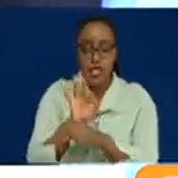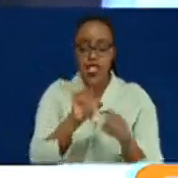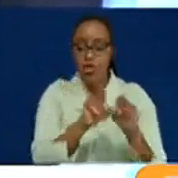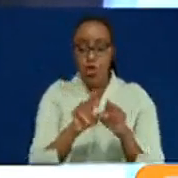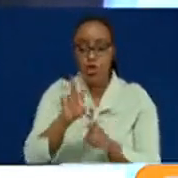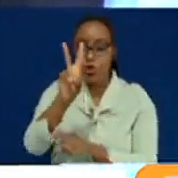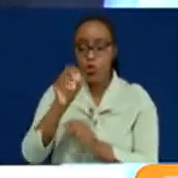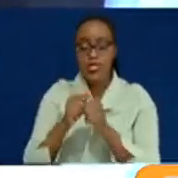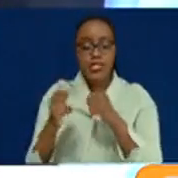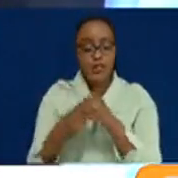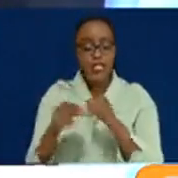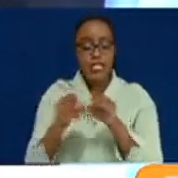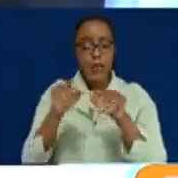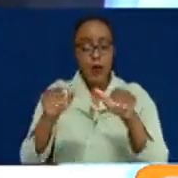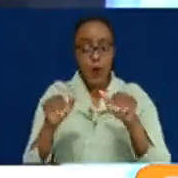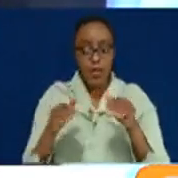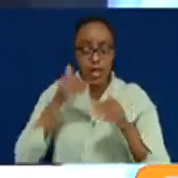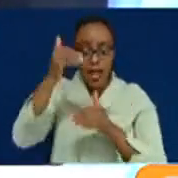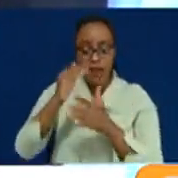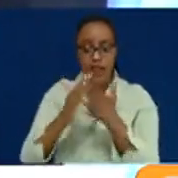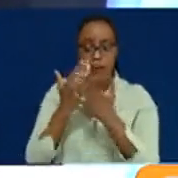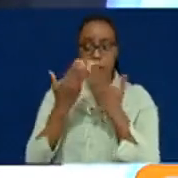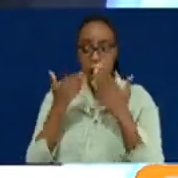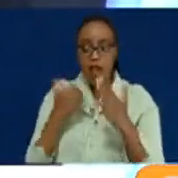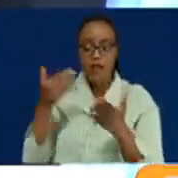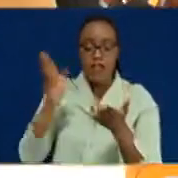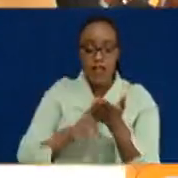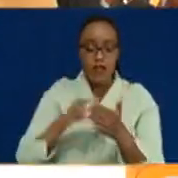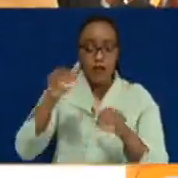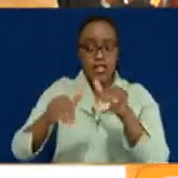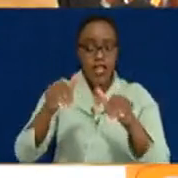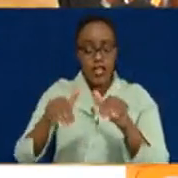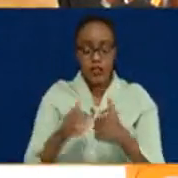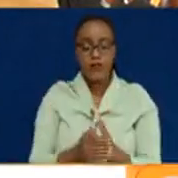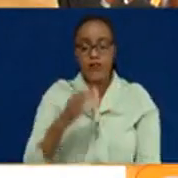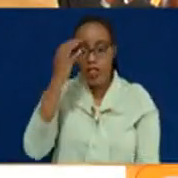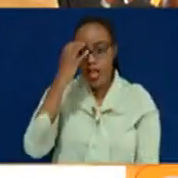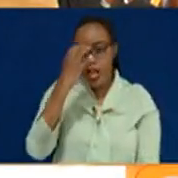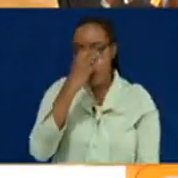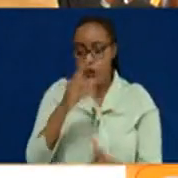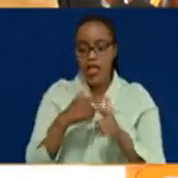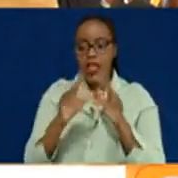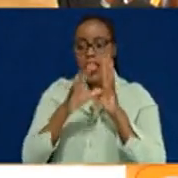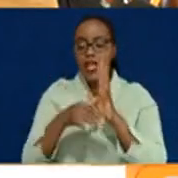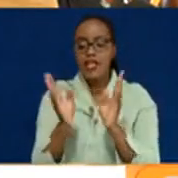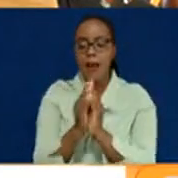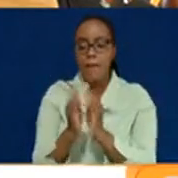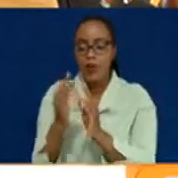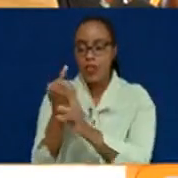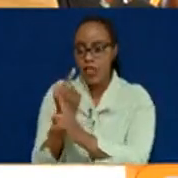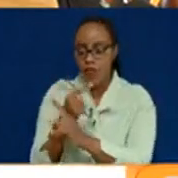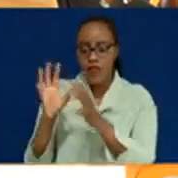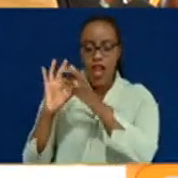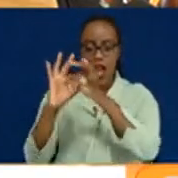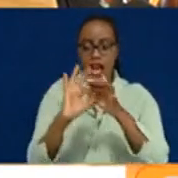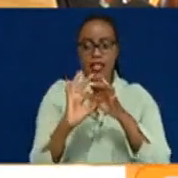in 2017. And after the petition, there was a repeat election. Karua, ambaye baadaye alifanya mikutano na wajumbe wa